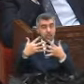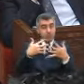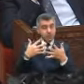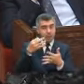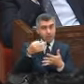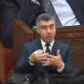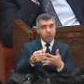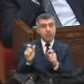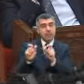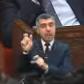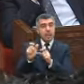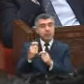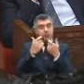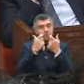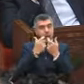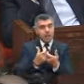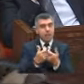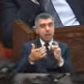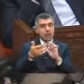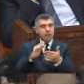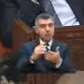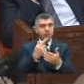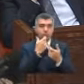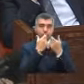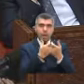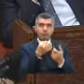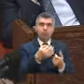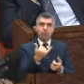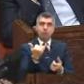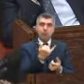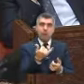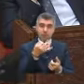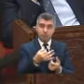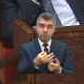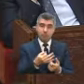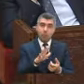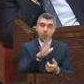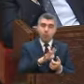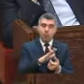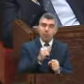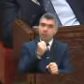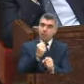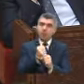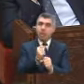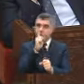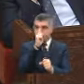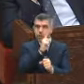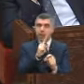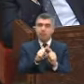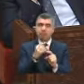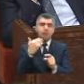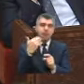المواطن يمكن له يشوف ويتبع ويعرف شنو واقع وكل شيء يتبع، دونك الأداة المهمة اللي غنخدموها إن شاء الله في محاربة الفساد إلى